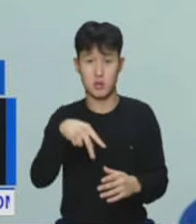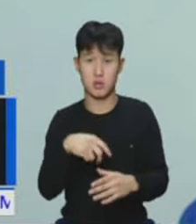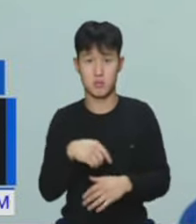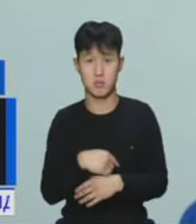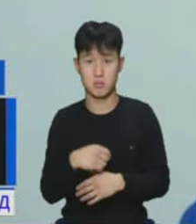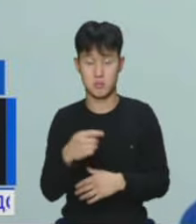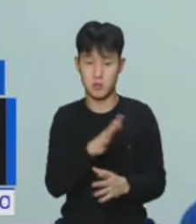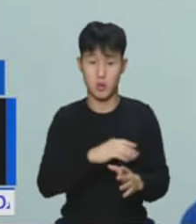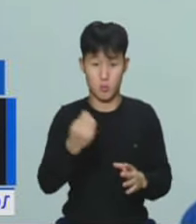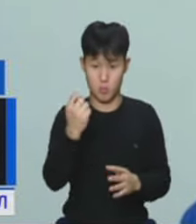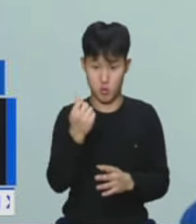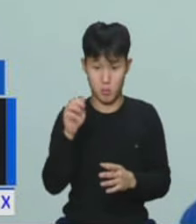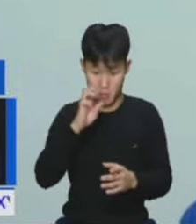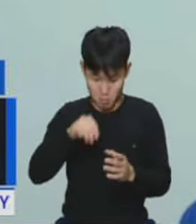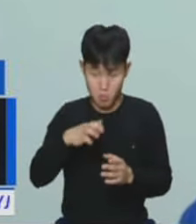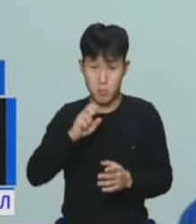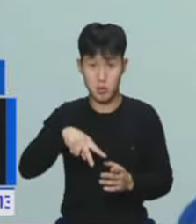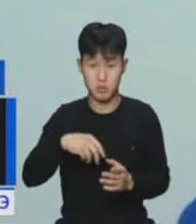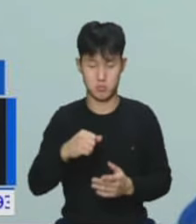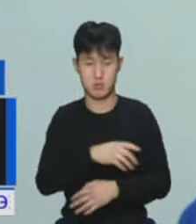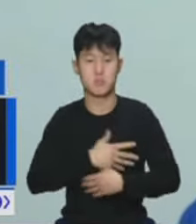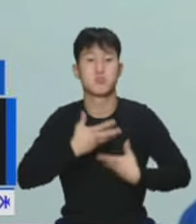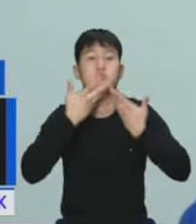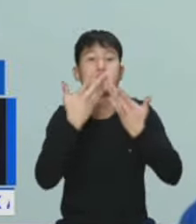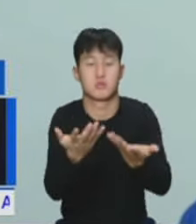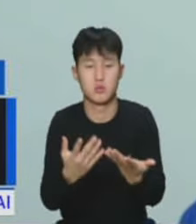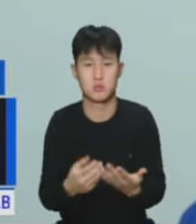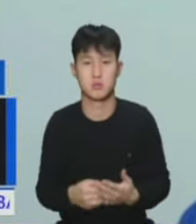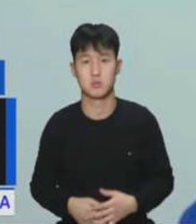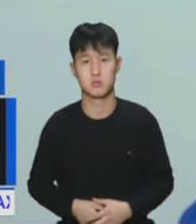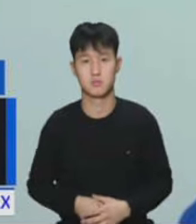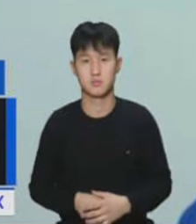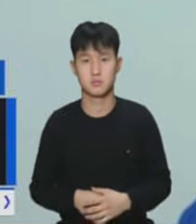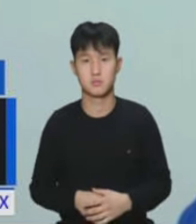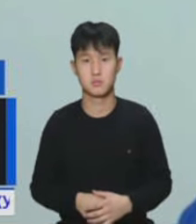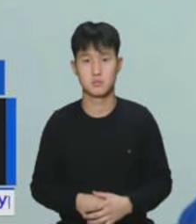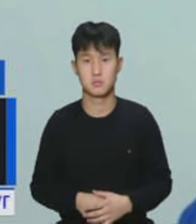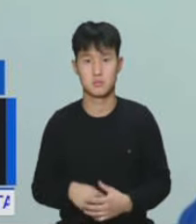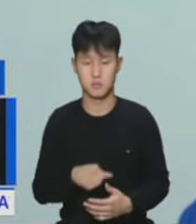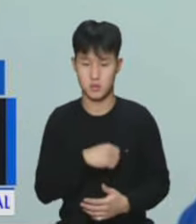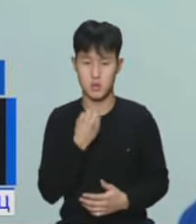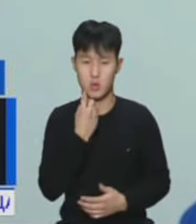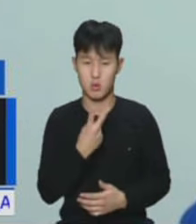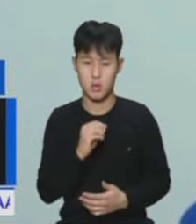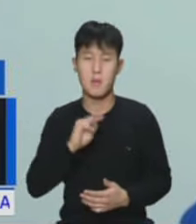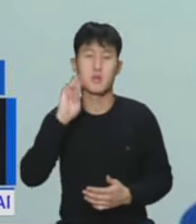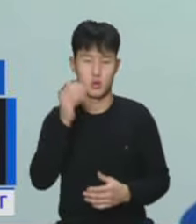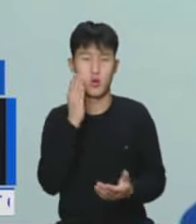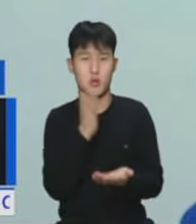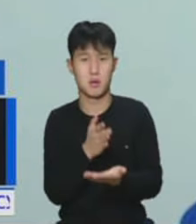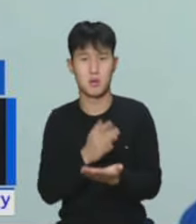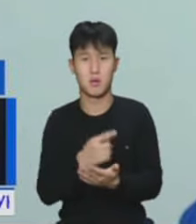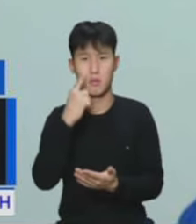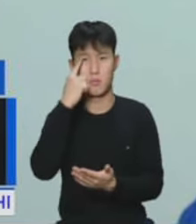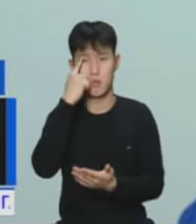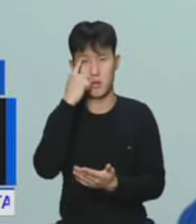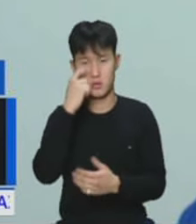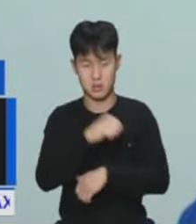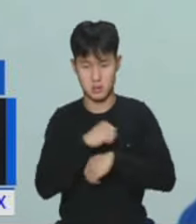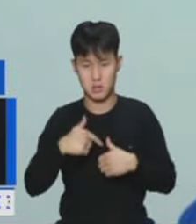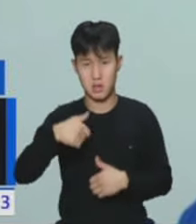танарт хандуулчихъя. Тэгээд одоо байр суурь их тодорхой байна. Монголын арт түмэн Гамбаатартай